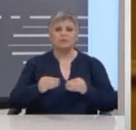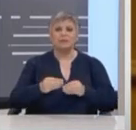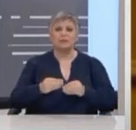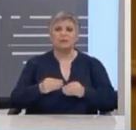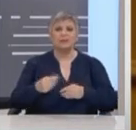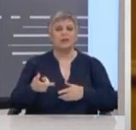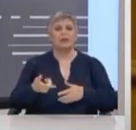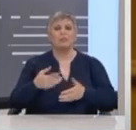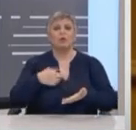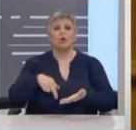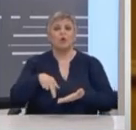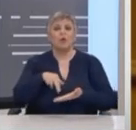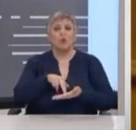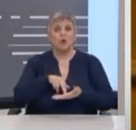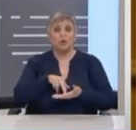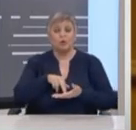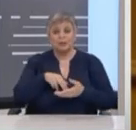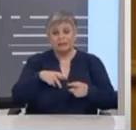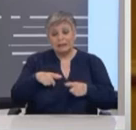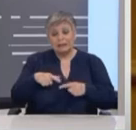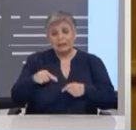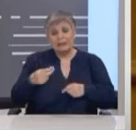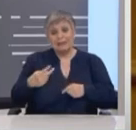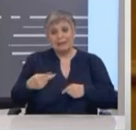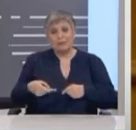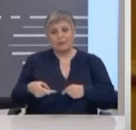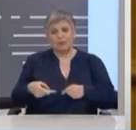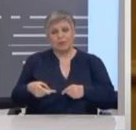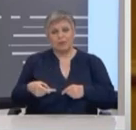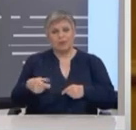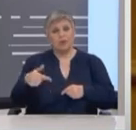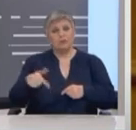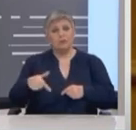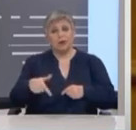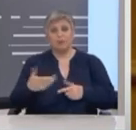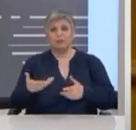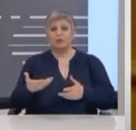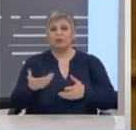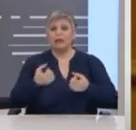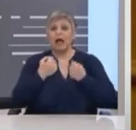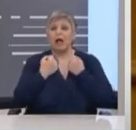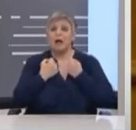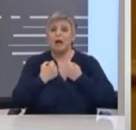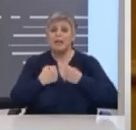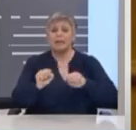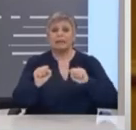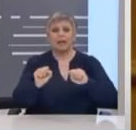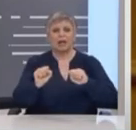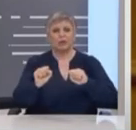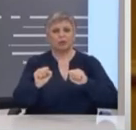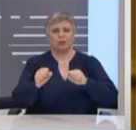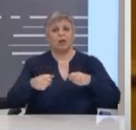το ρόλο της Κύπρου όχι μόνο ως ανεξάρτητο κράτος μέλος του Οργανισμού Ηνωμένων